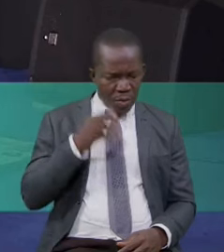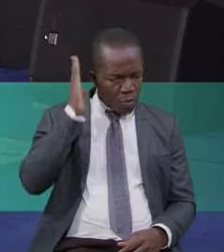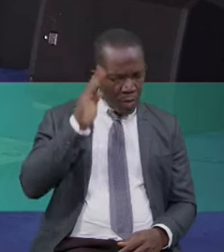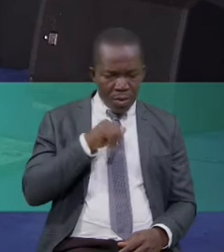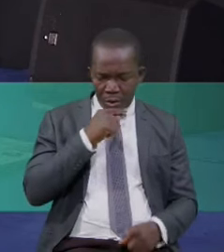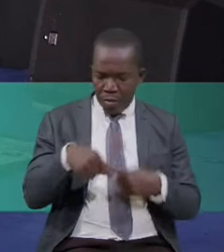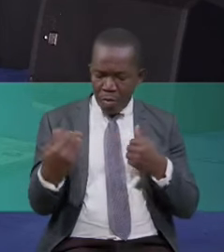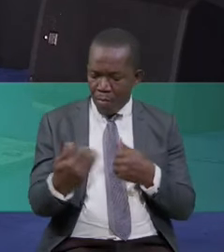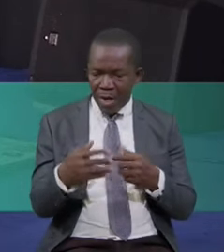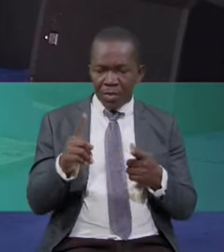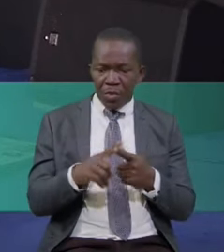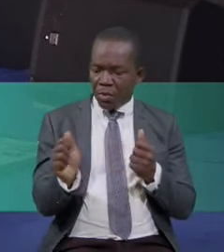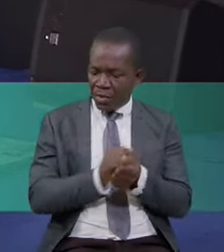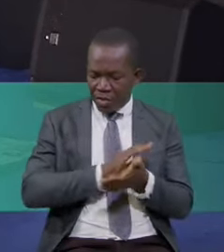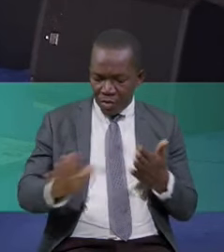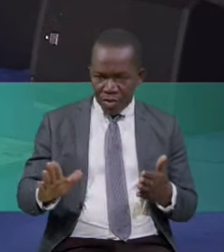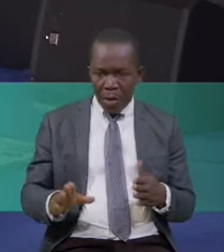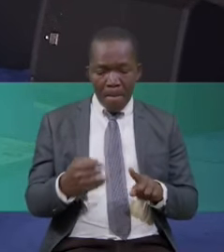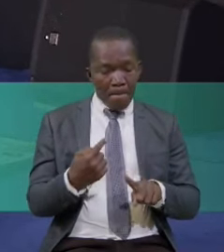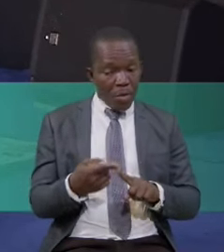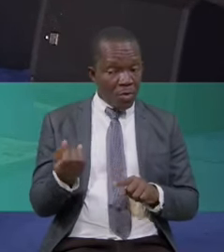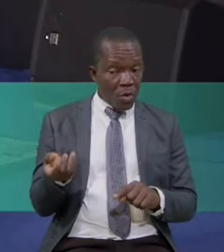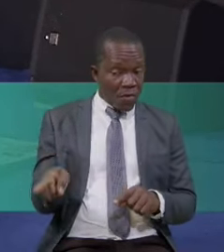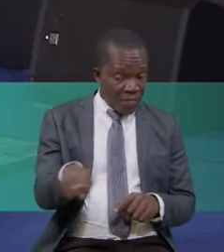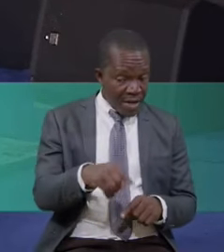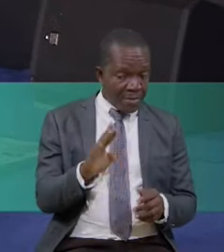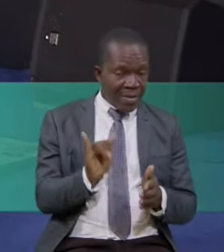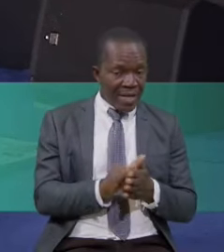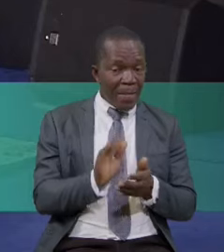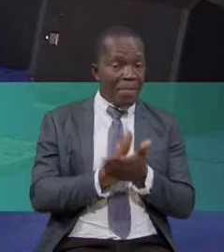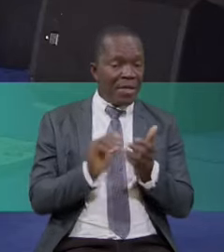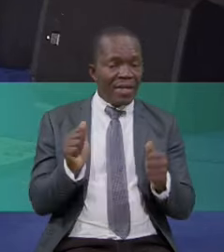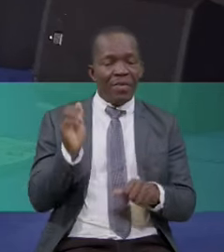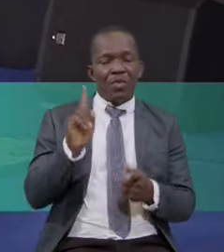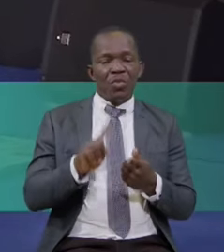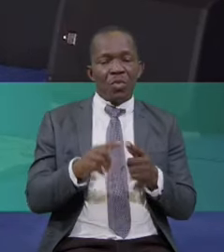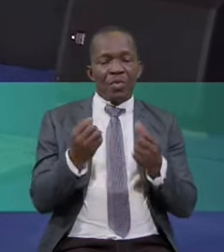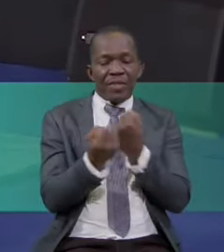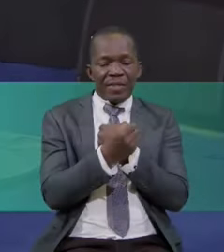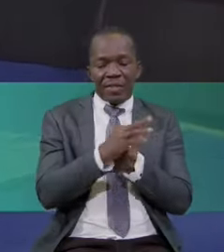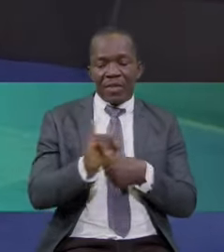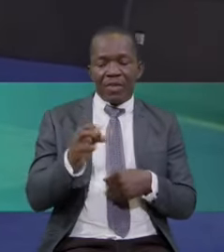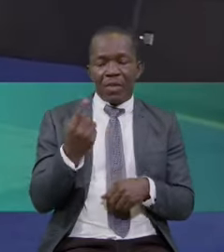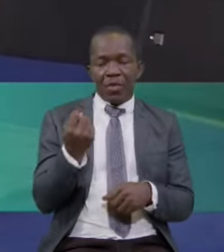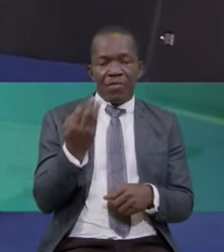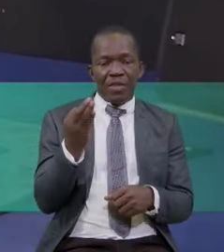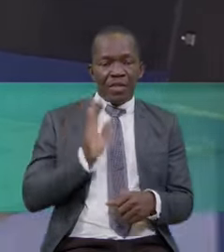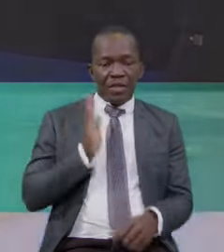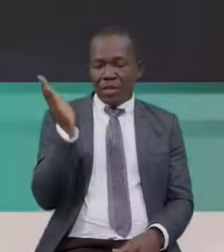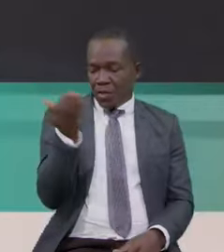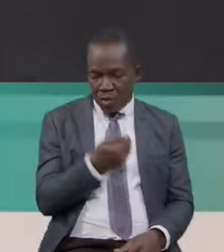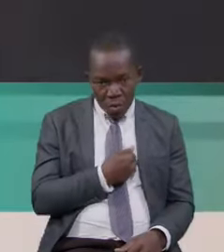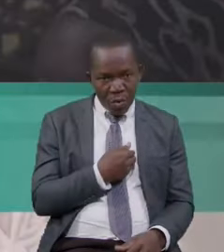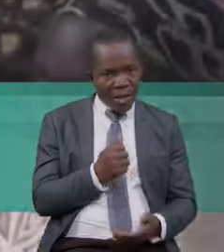mais de ceux qui ont la foi pour sauver leur âme